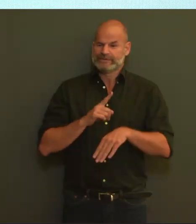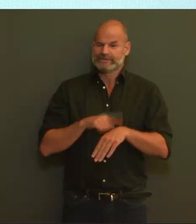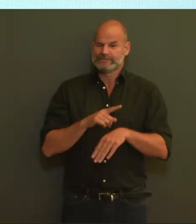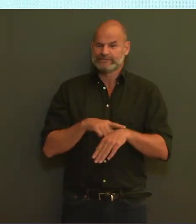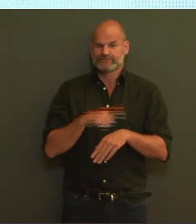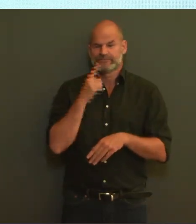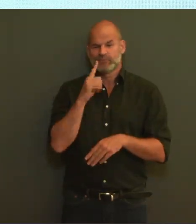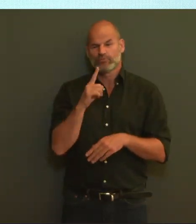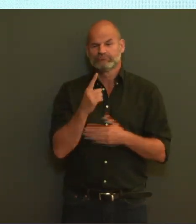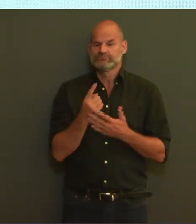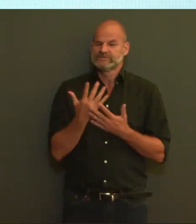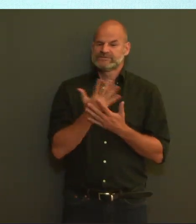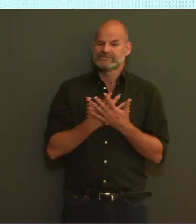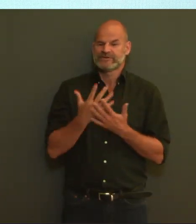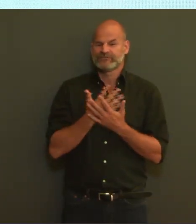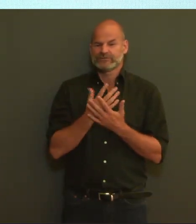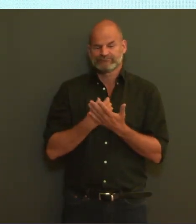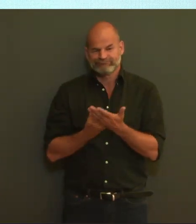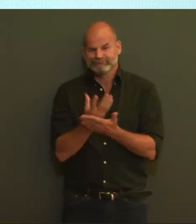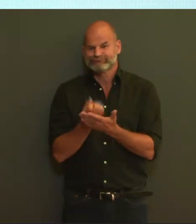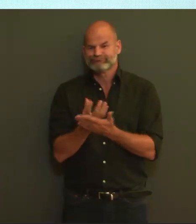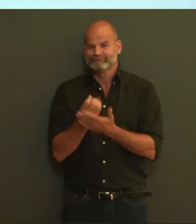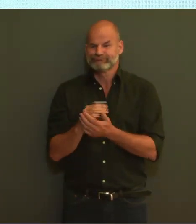De afgelopen week werden er in totaal